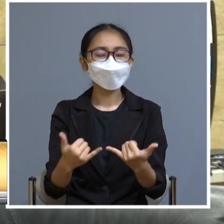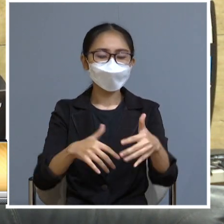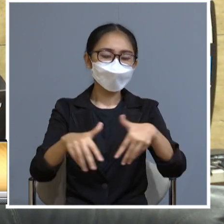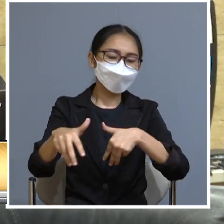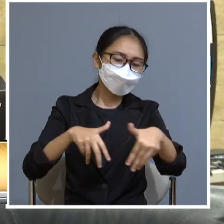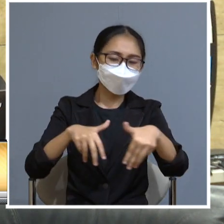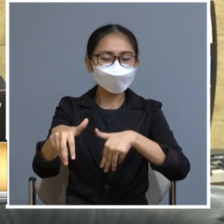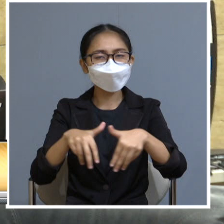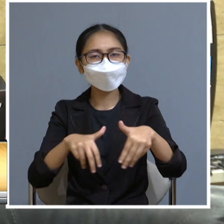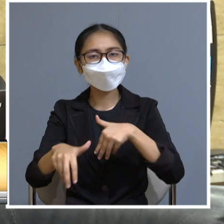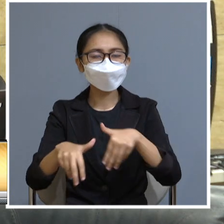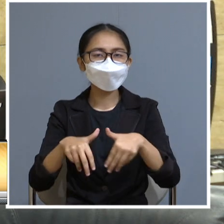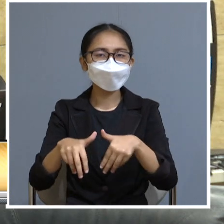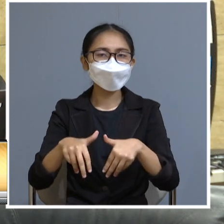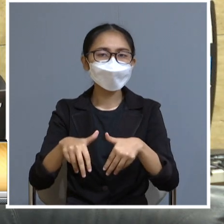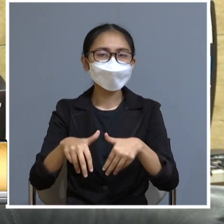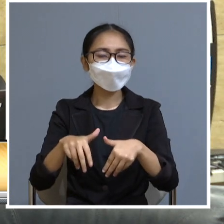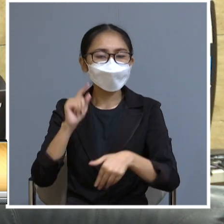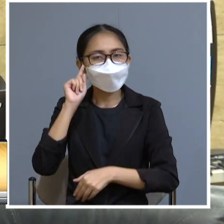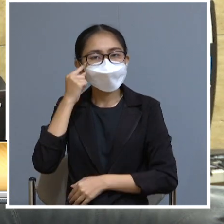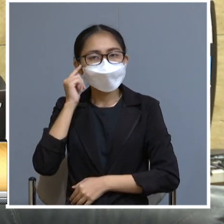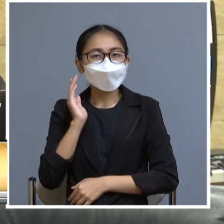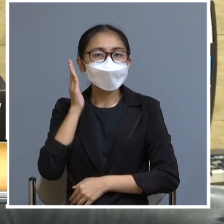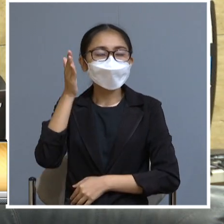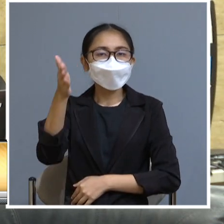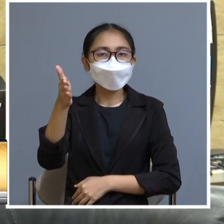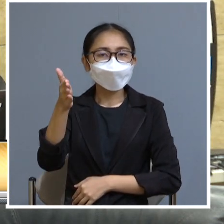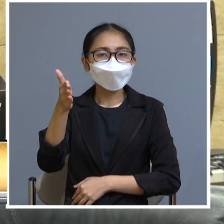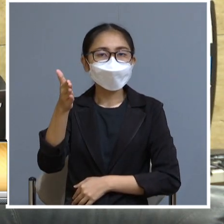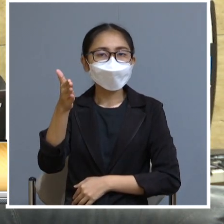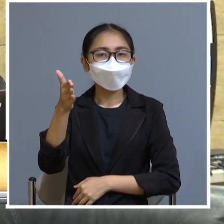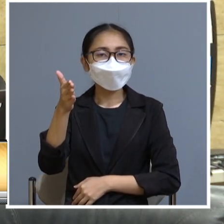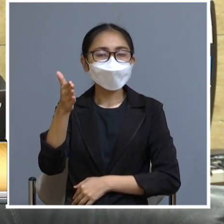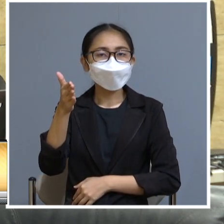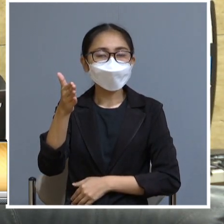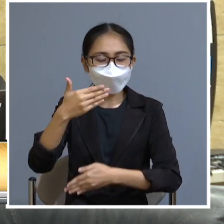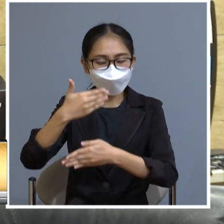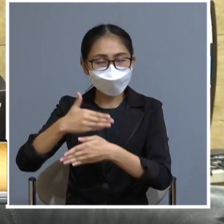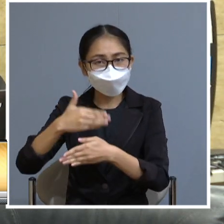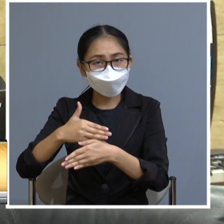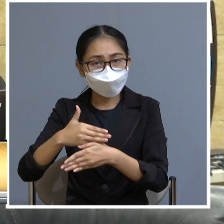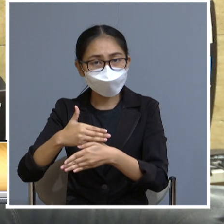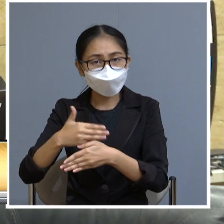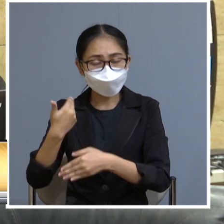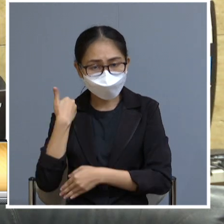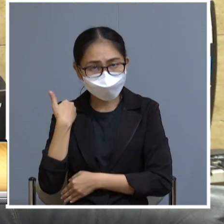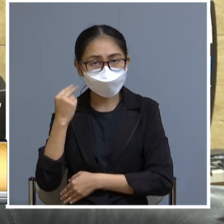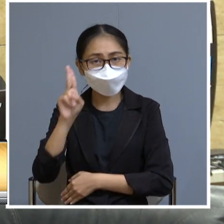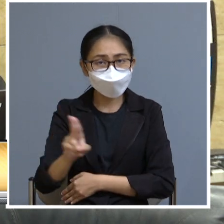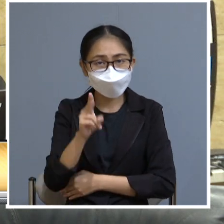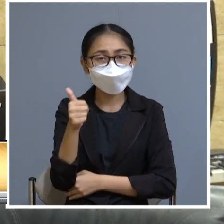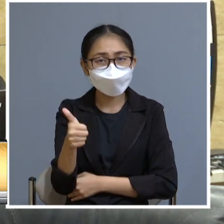ัศธกร ก็ยังไม่ทราปวาอนาคตของเราจะได้ทำฝ่ายบ vegetarian gyนี้ไม่?